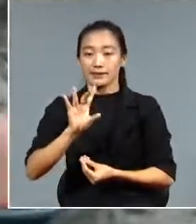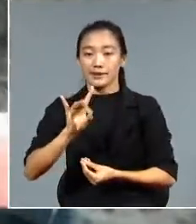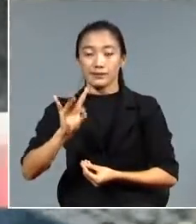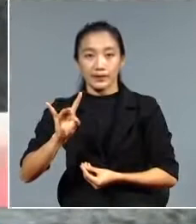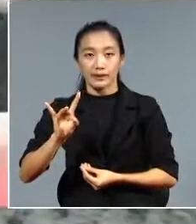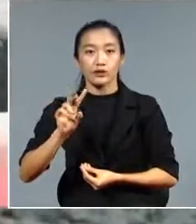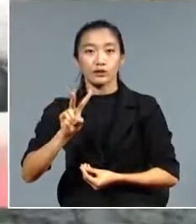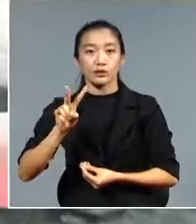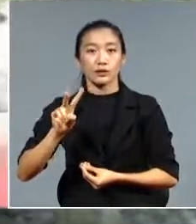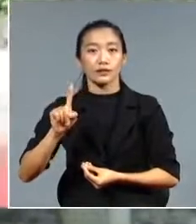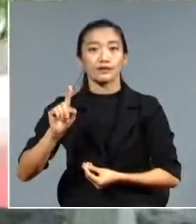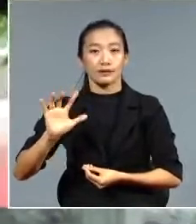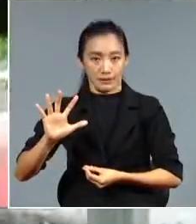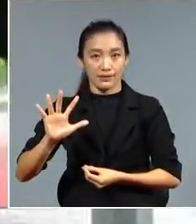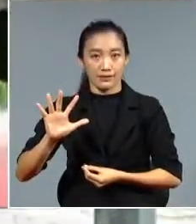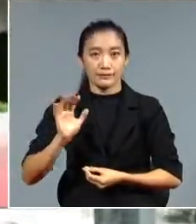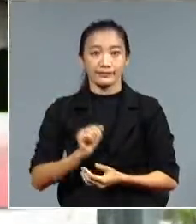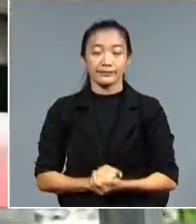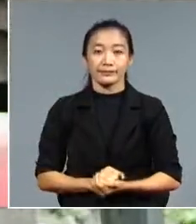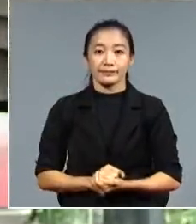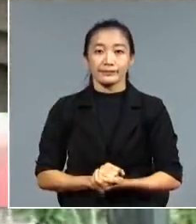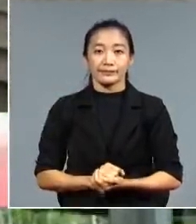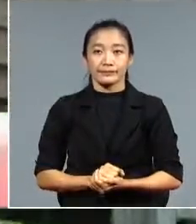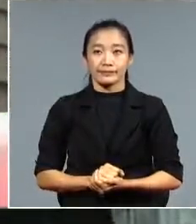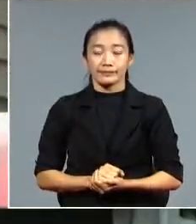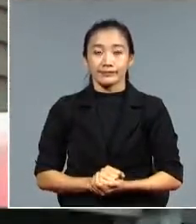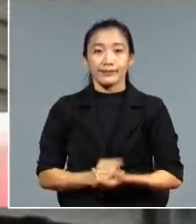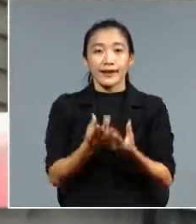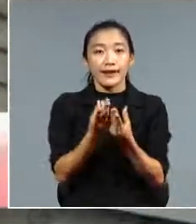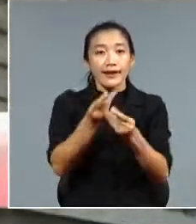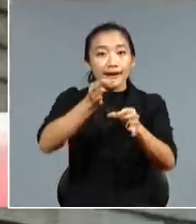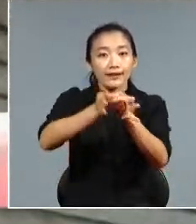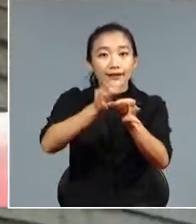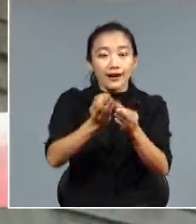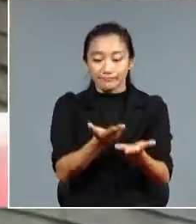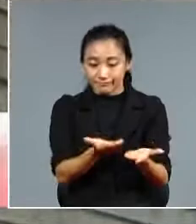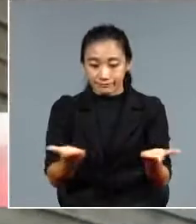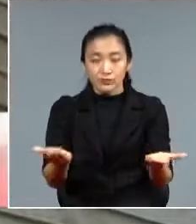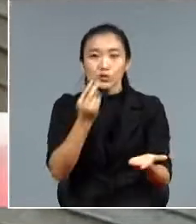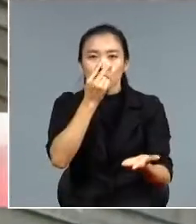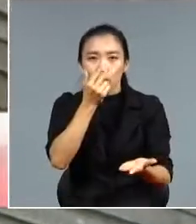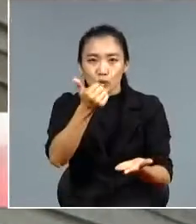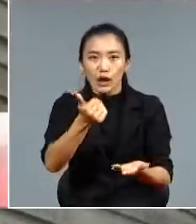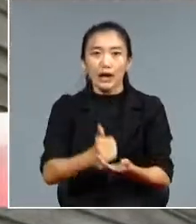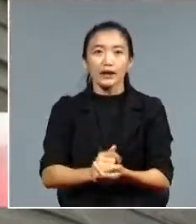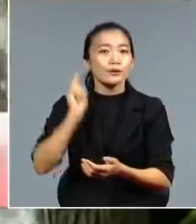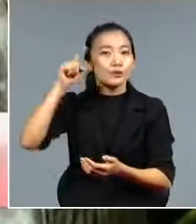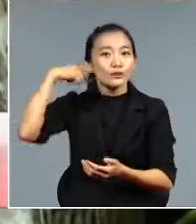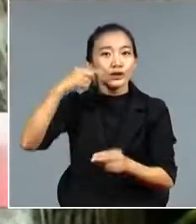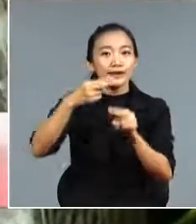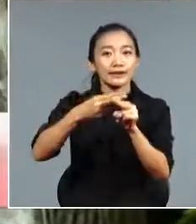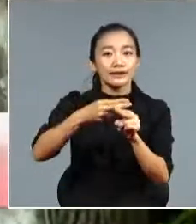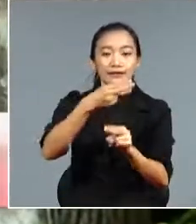0884882215นะครับเนี่ยนะฮะแล้วก็มีหมายเลขบัญชีขึ้นให้ด้านล่างนะครับชื่อนางสาวหนูรับชูด้